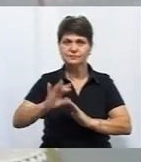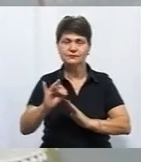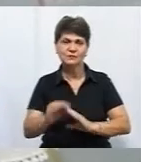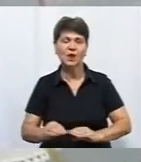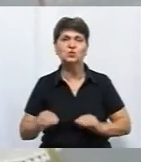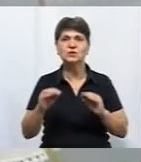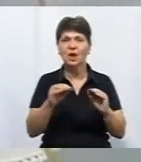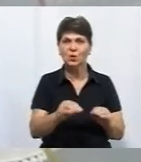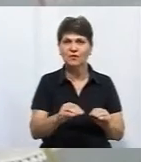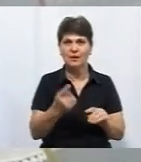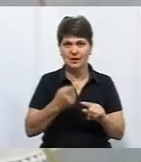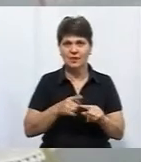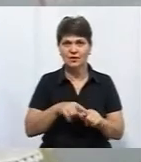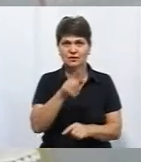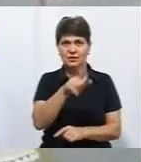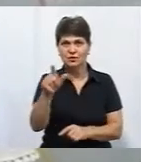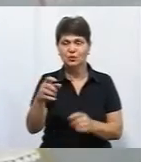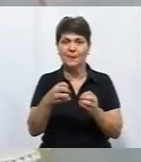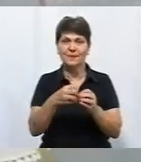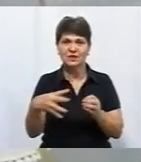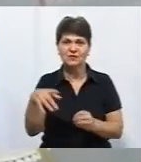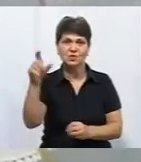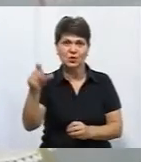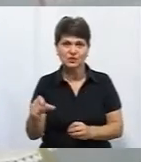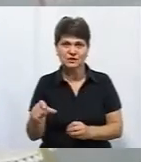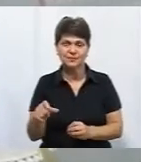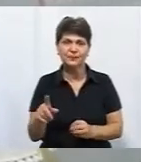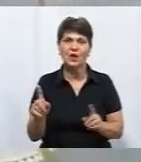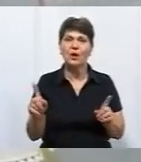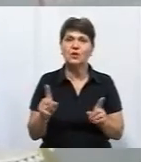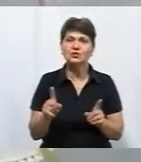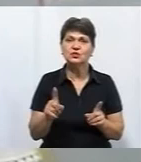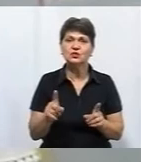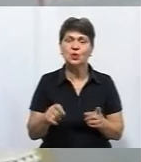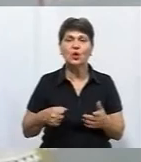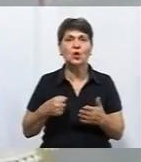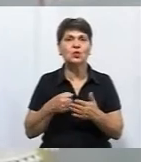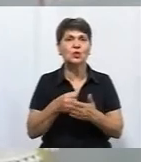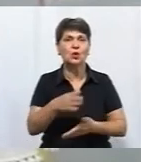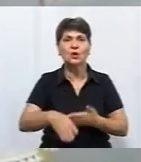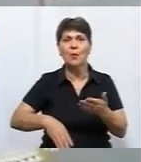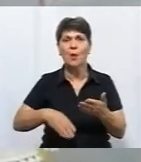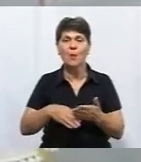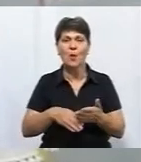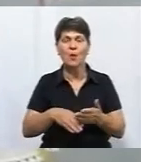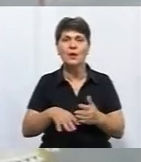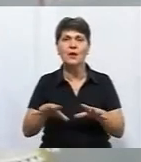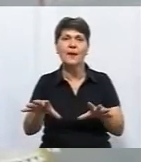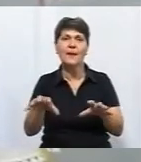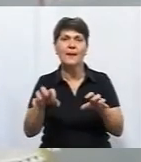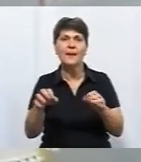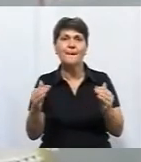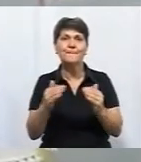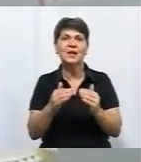збирати. Лише ці люди, ось 15 осіб. Щодо допомоги притулку, то ми використовували сторінку в